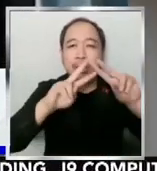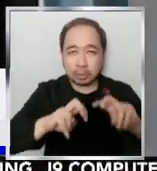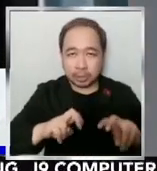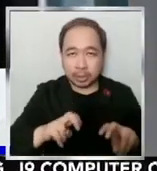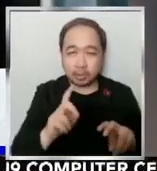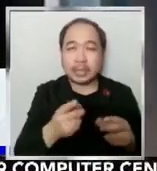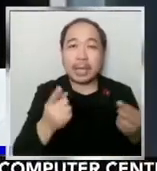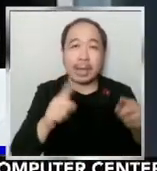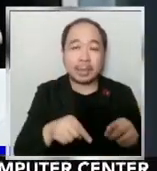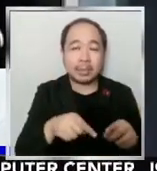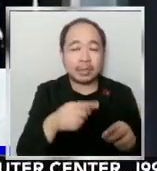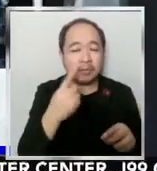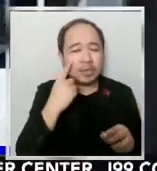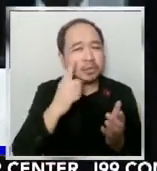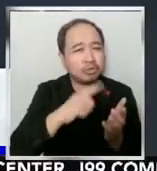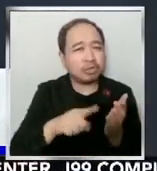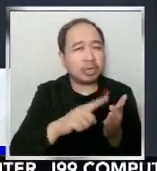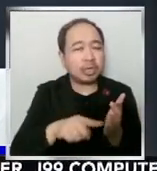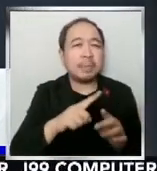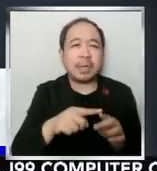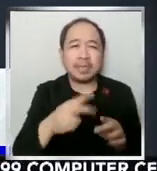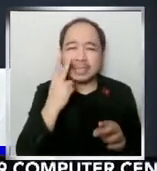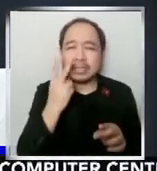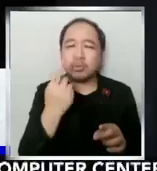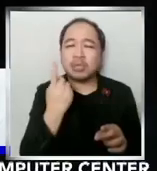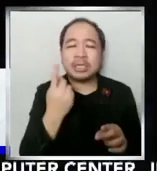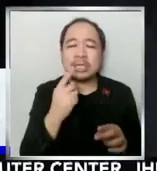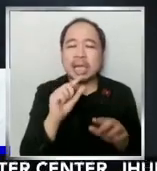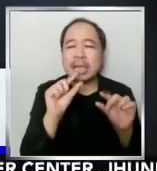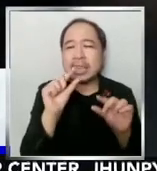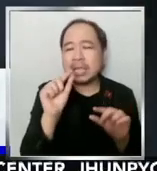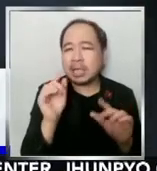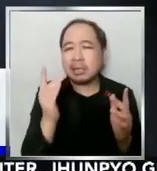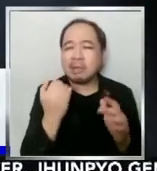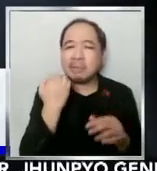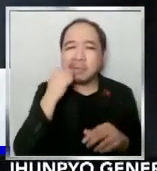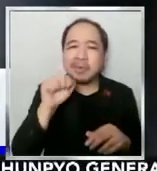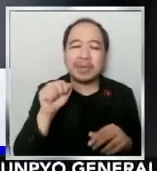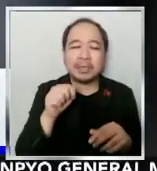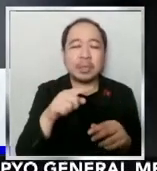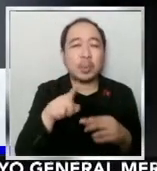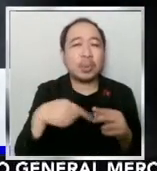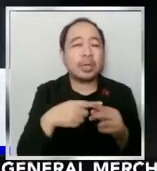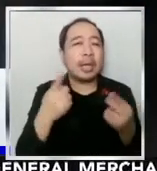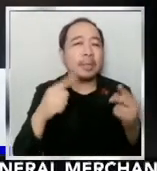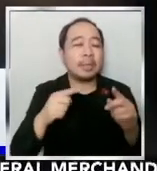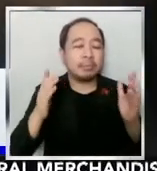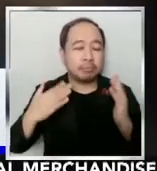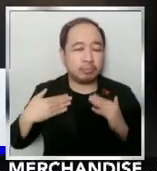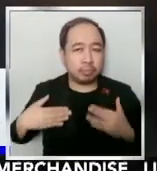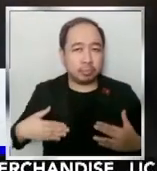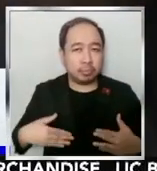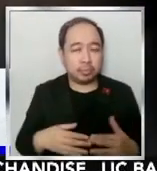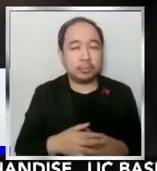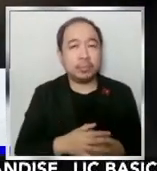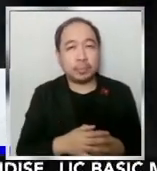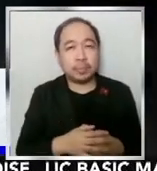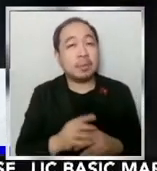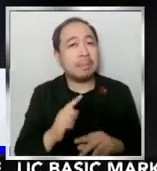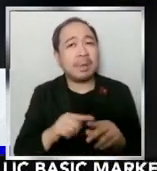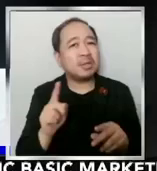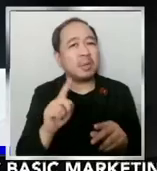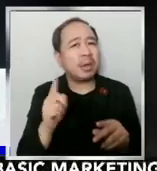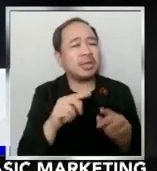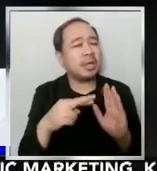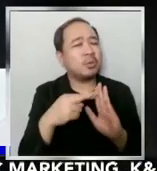Pero sa tingin nila, minor lapses ang nakita nila sa ginawang body frisking ng kanilang kawani. Pero ano nga ba ang